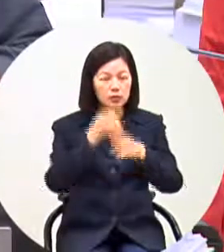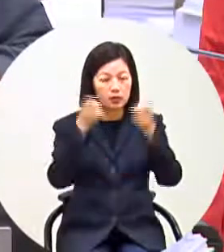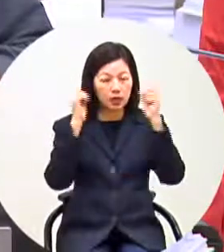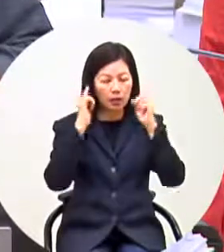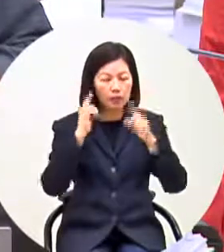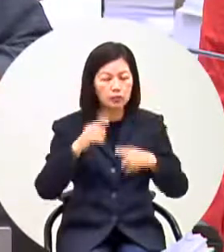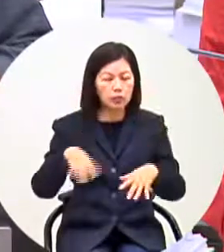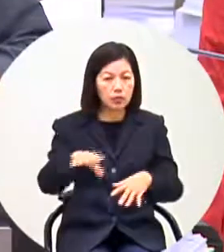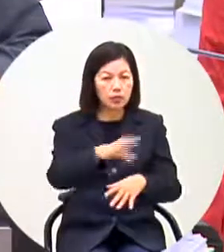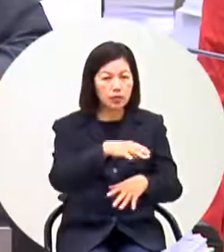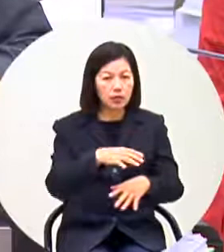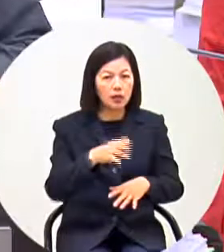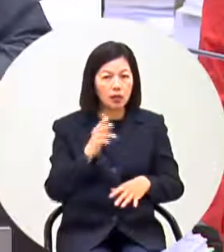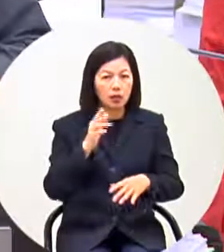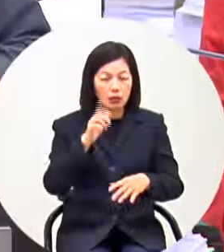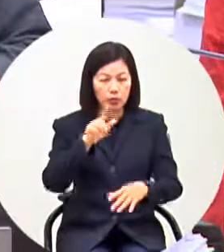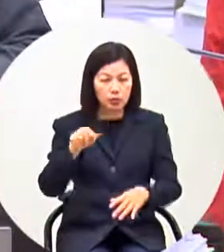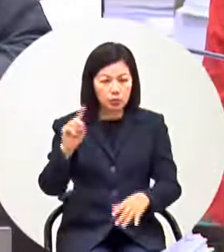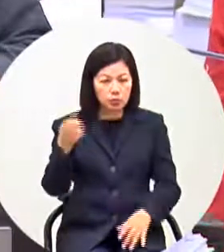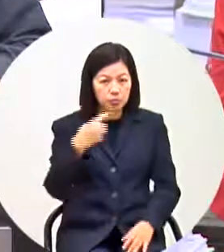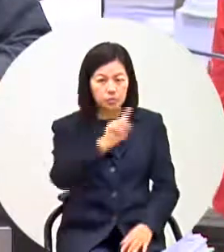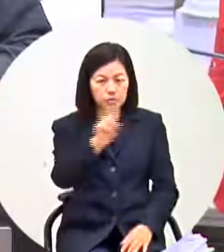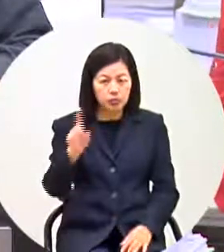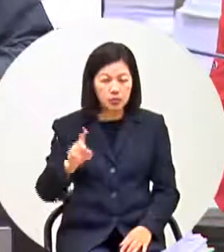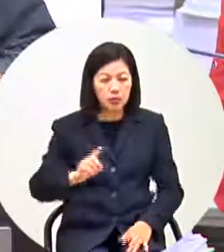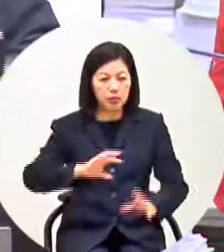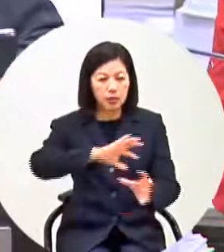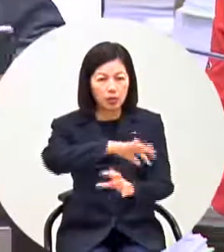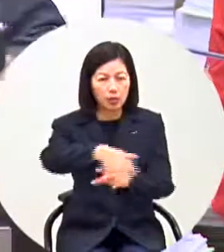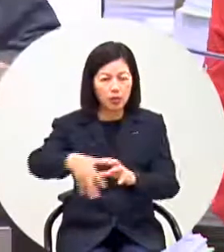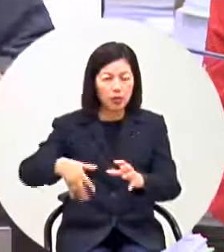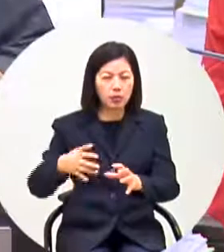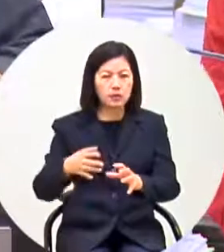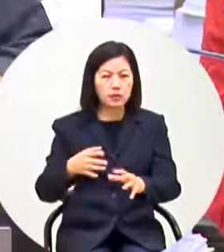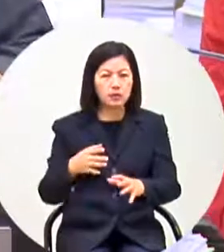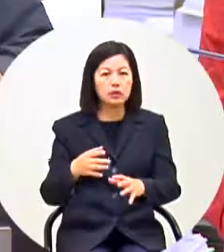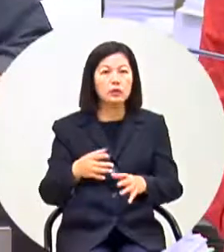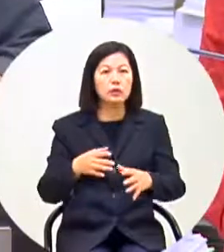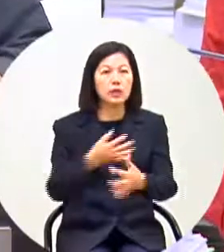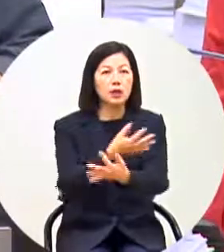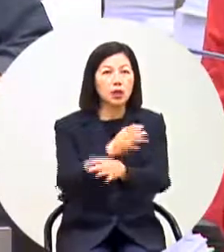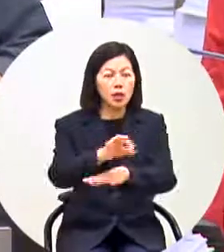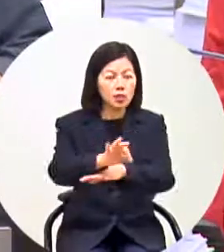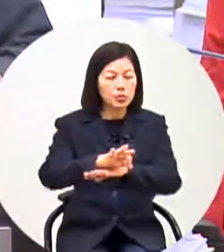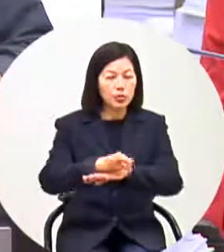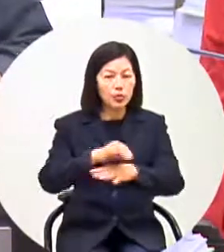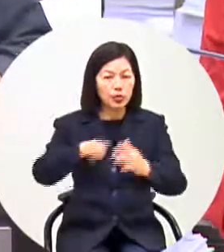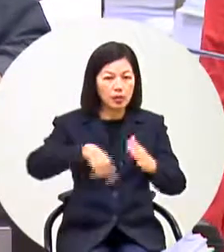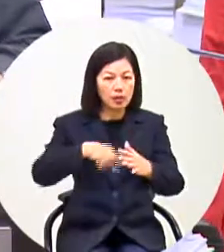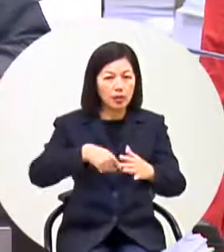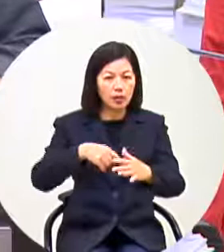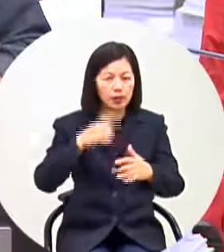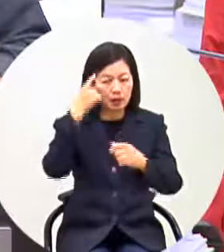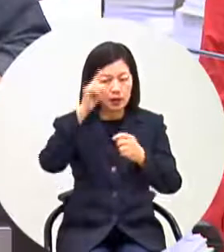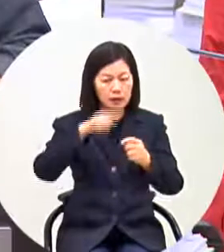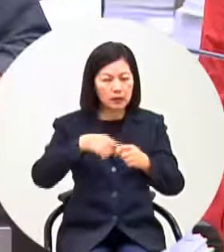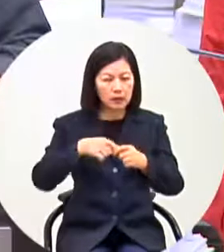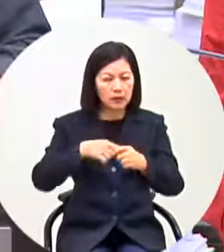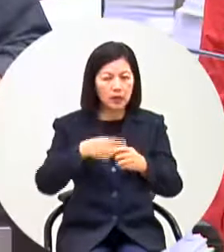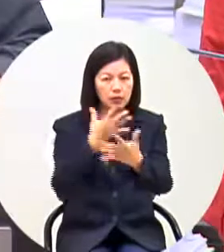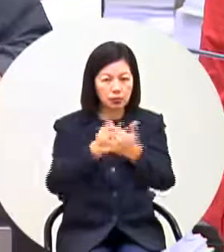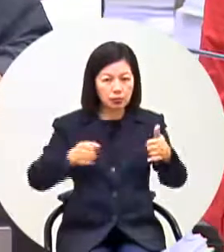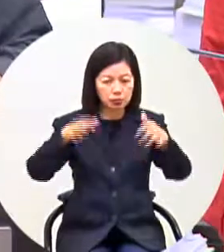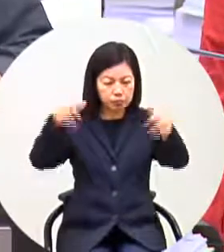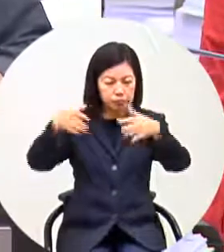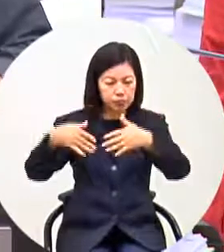院，在明年的九月就会招生，就是说要培植更多未来材料的研